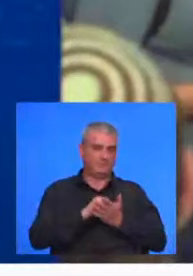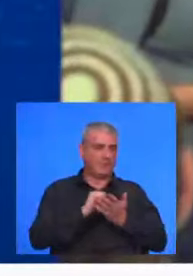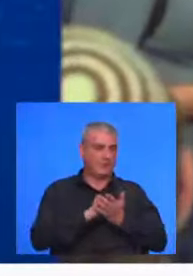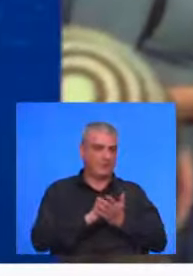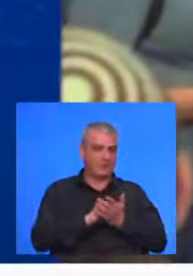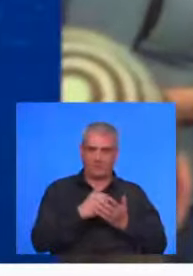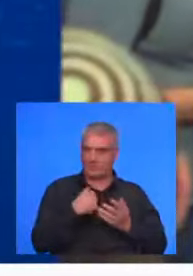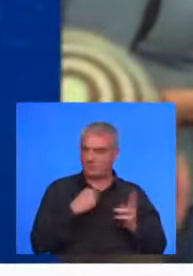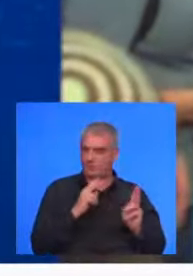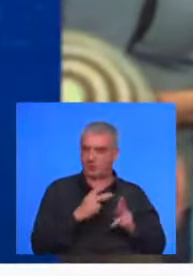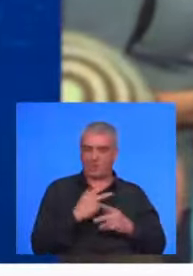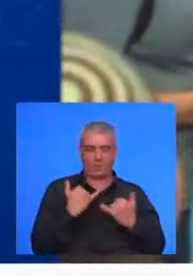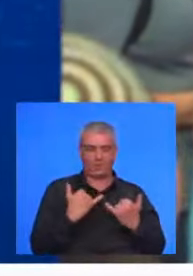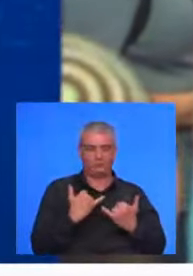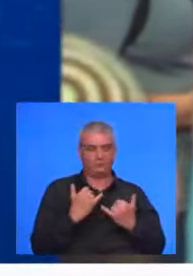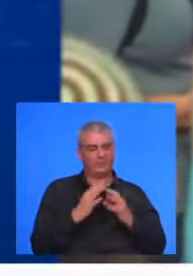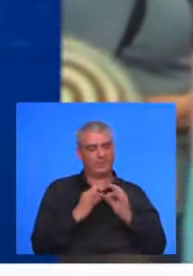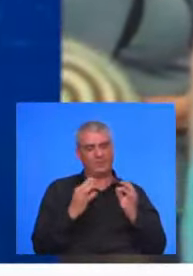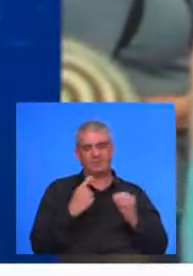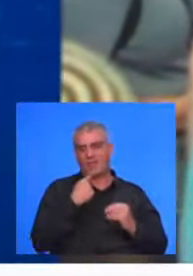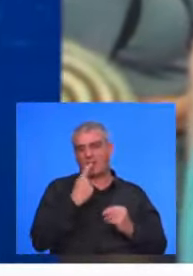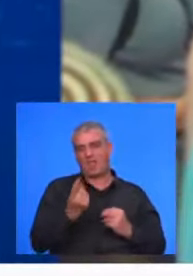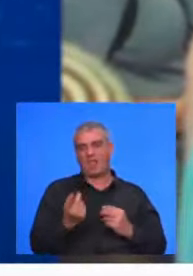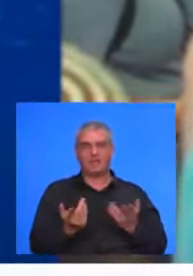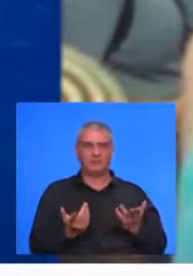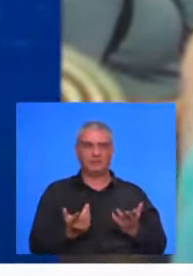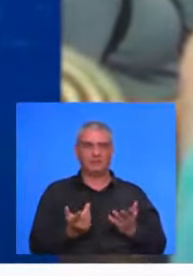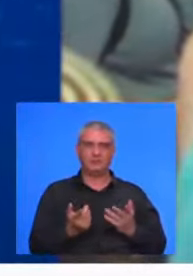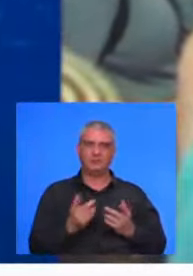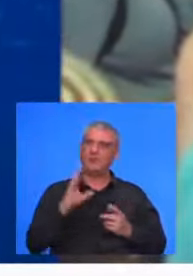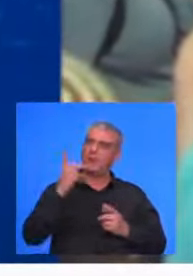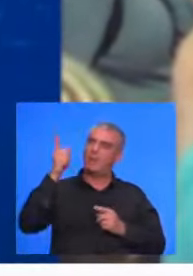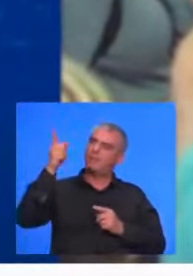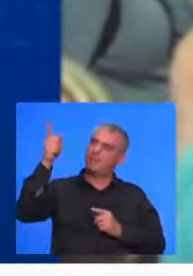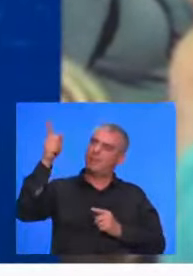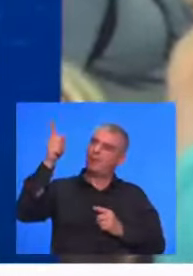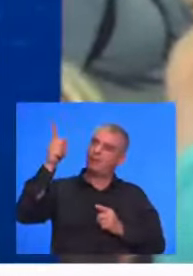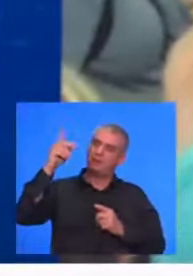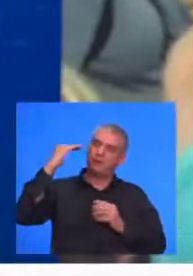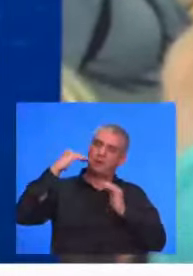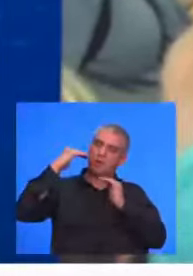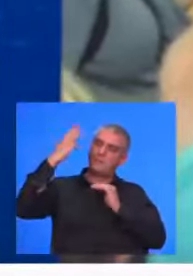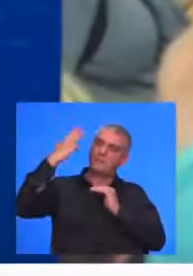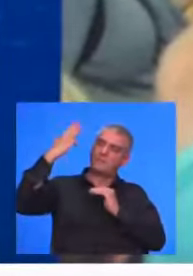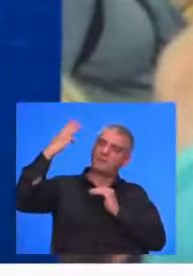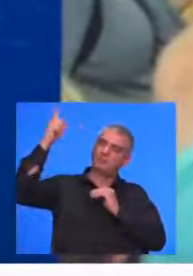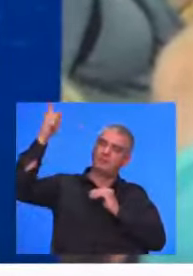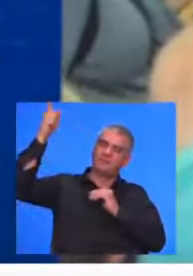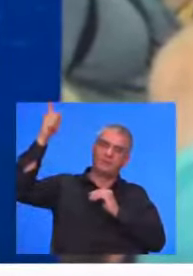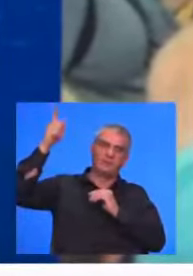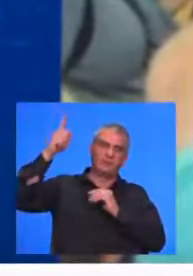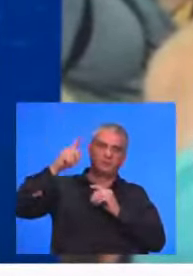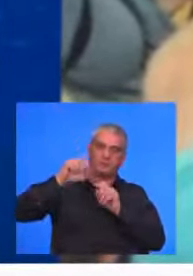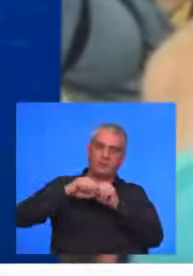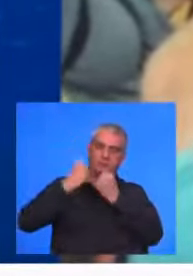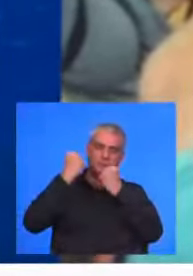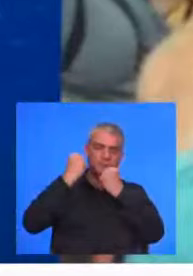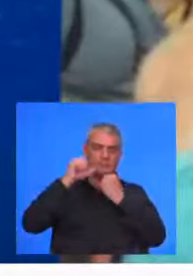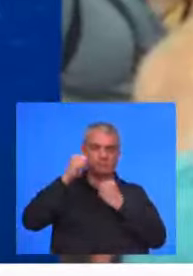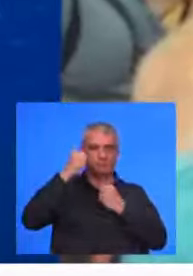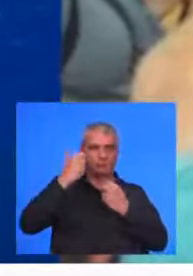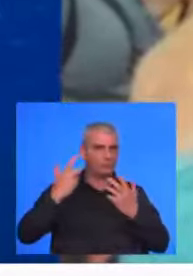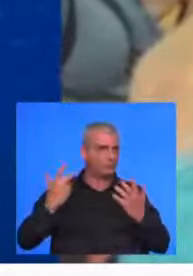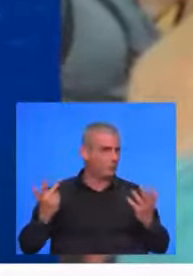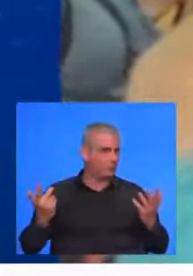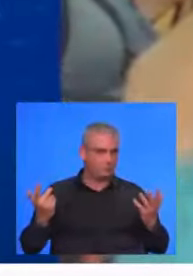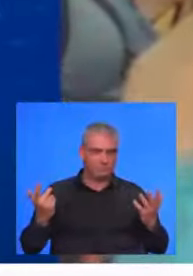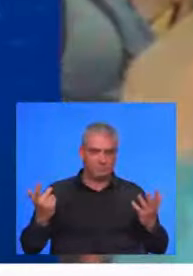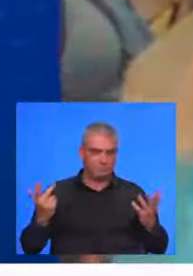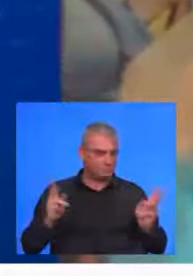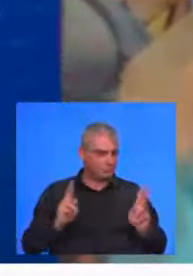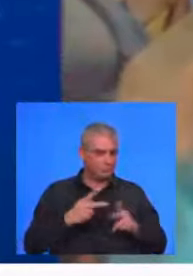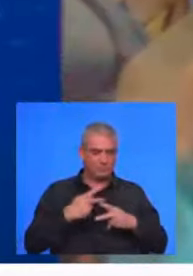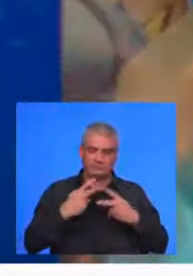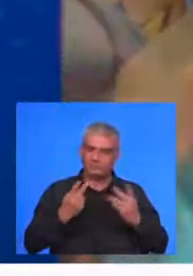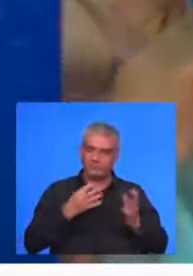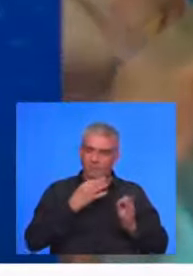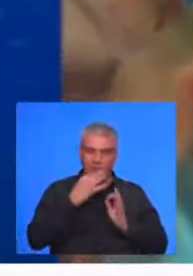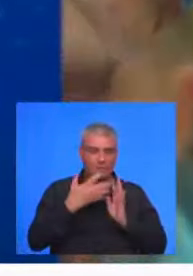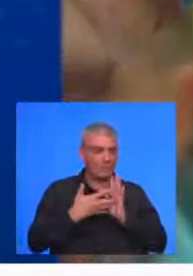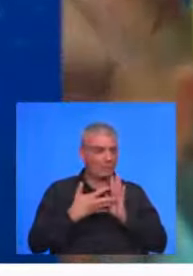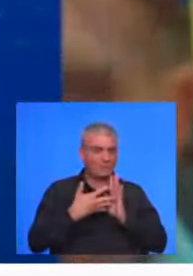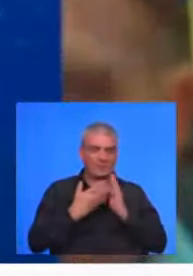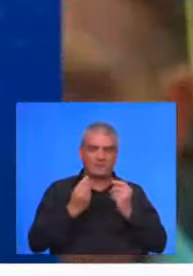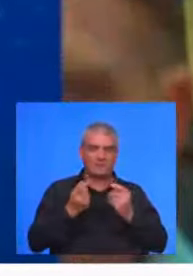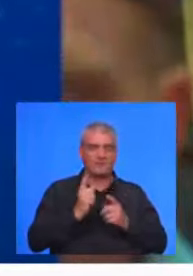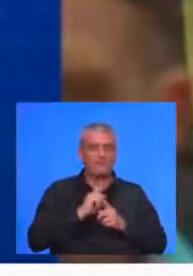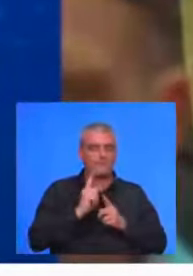לא יכול עכשיו להתחיל להגיד למה השמשה בקומה 99 התנפצה ראשונה. אי אפשר לתחקר את האירוע הזה